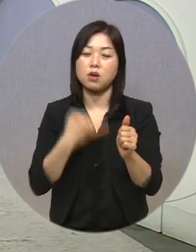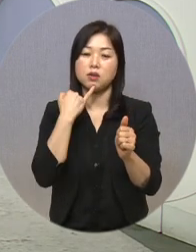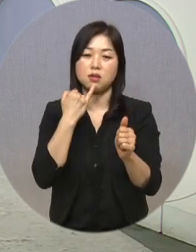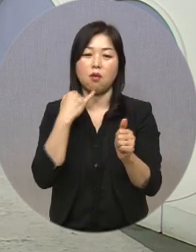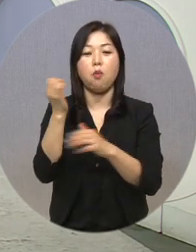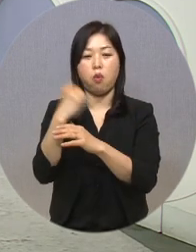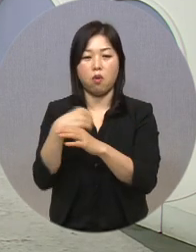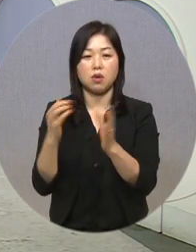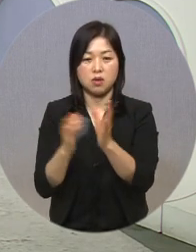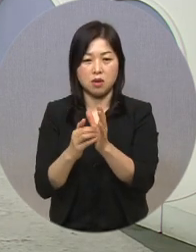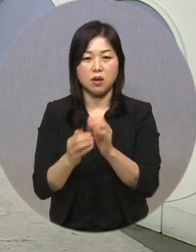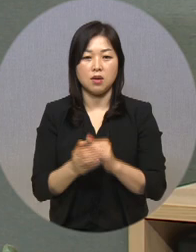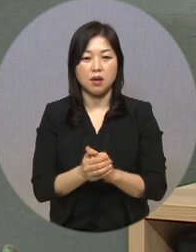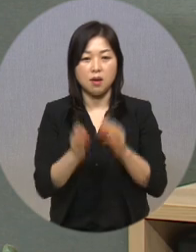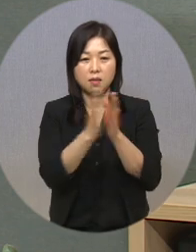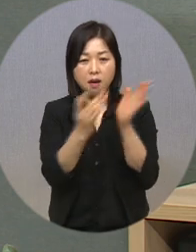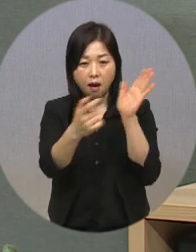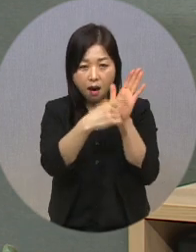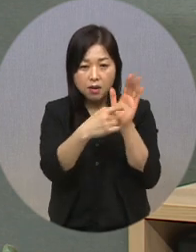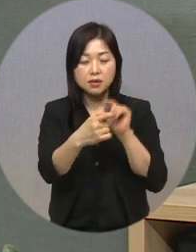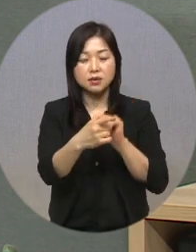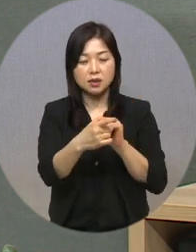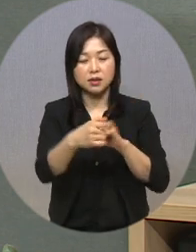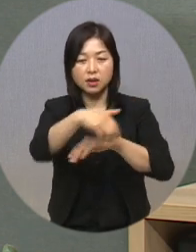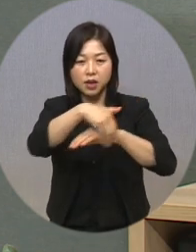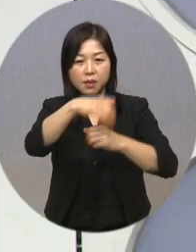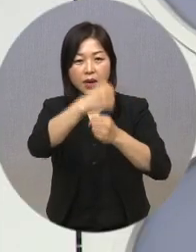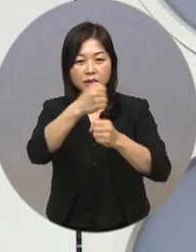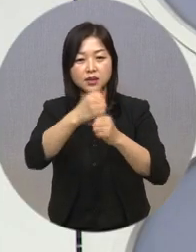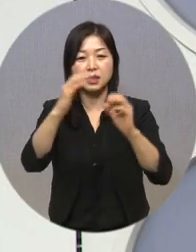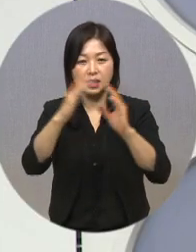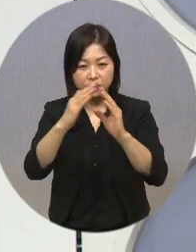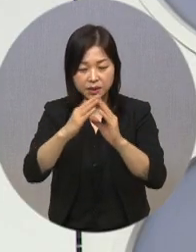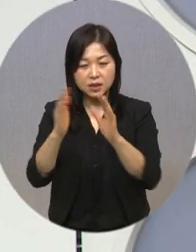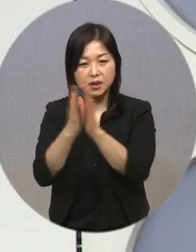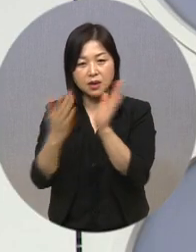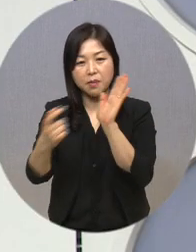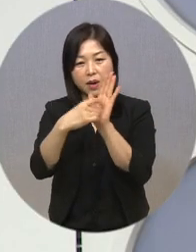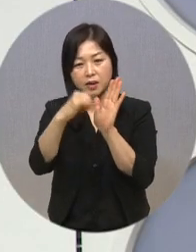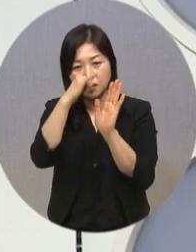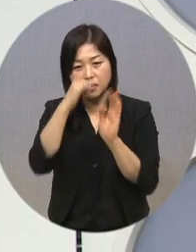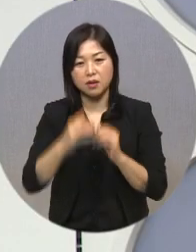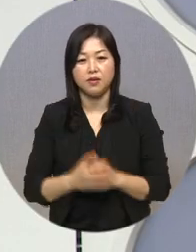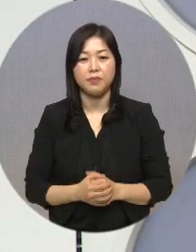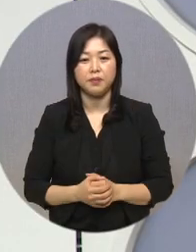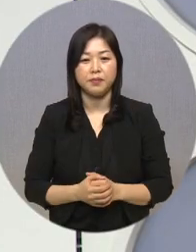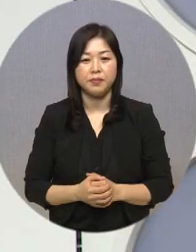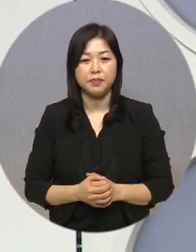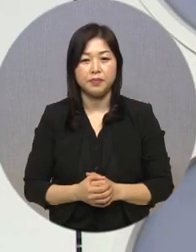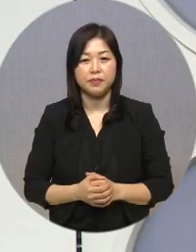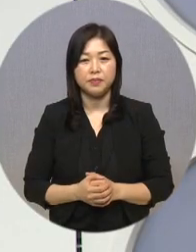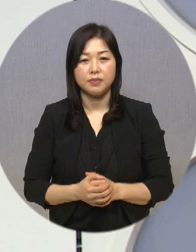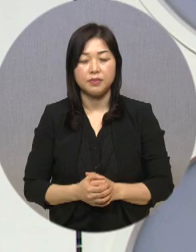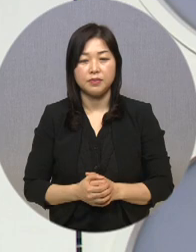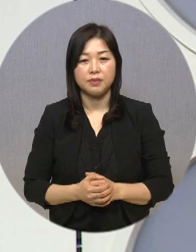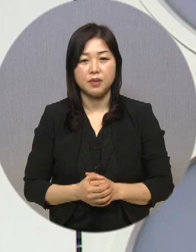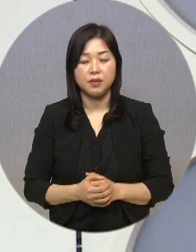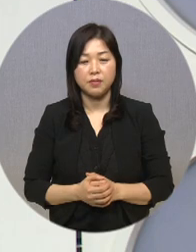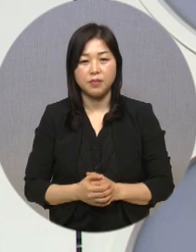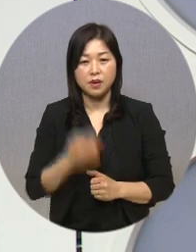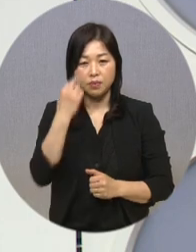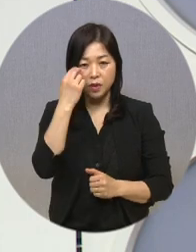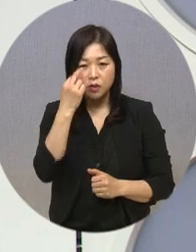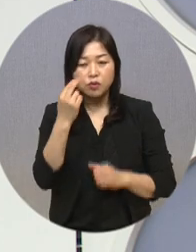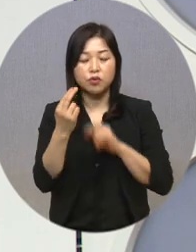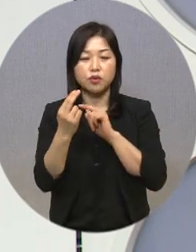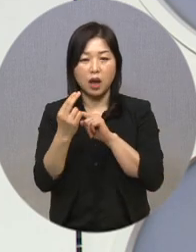잡제도 났습니다. 제가 서현 집이. 예. 그래서 텐박 금방 그냥 얼마